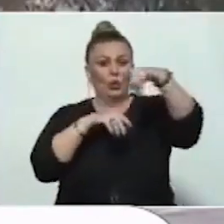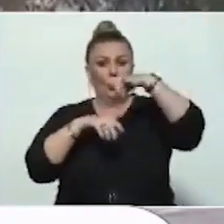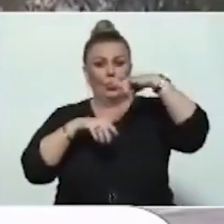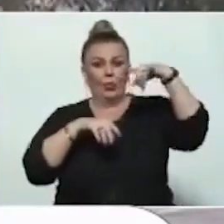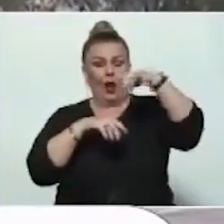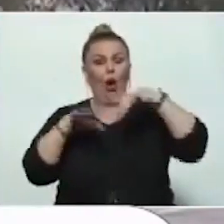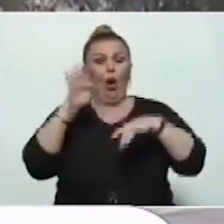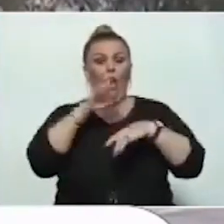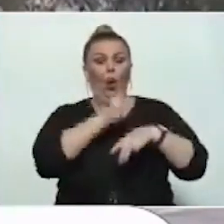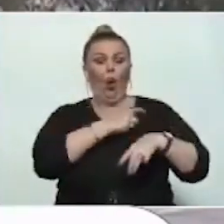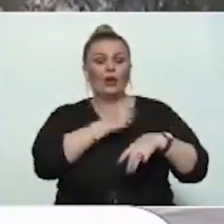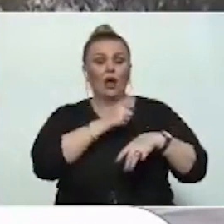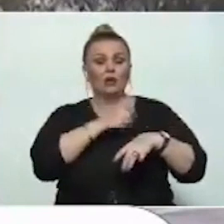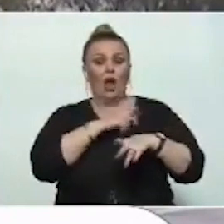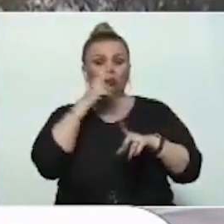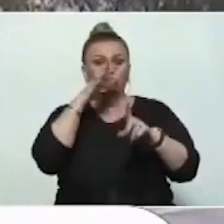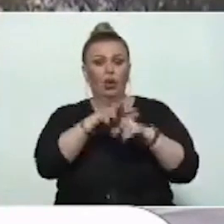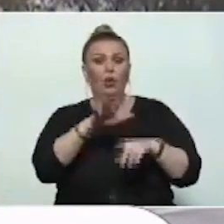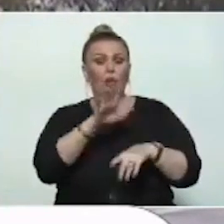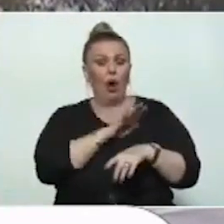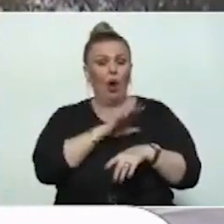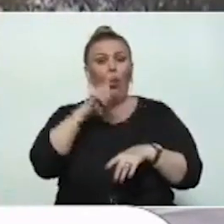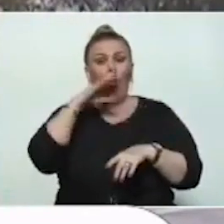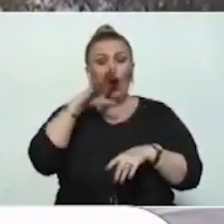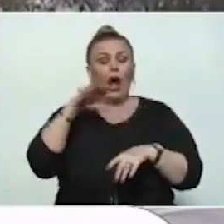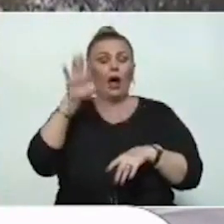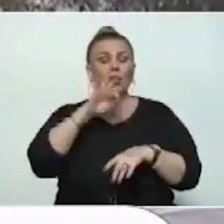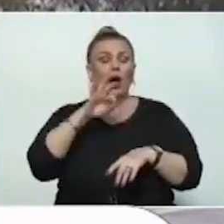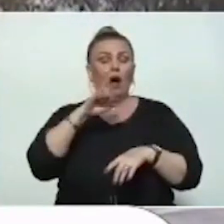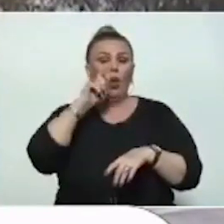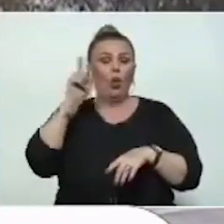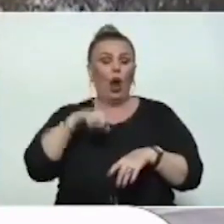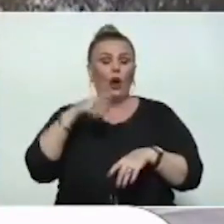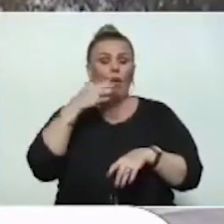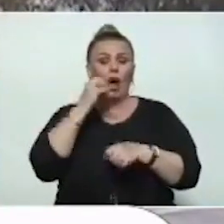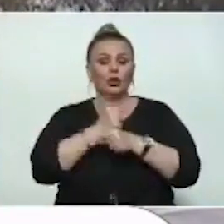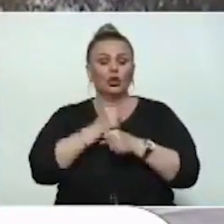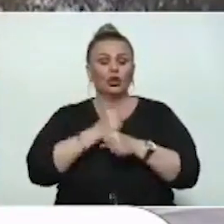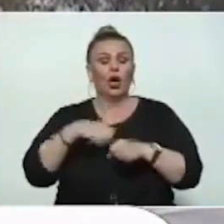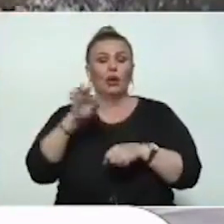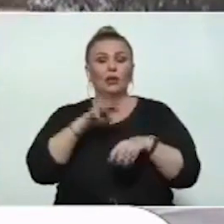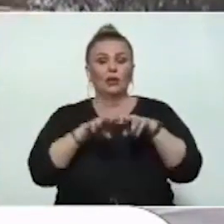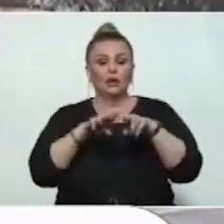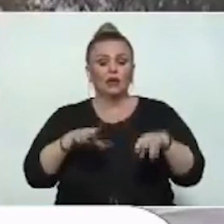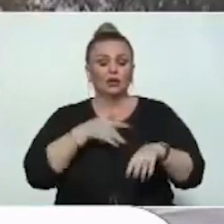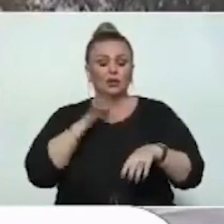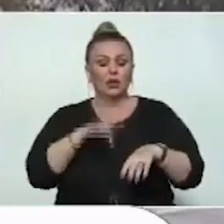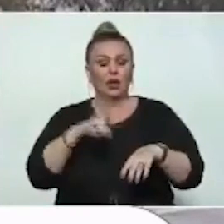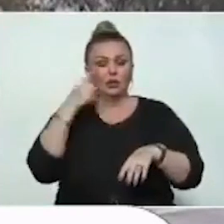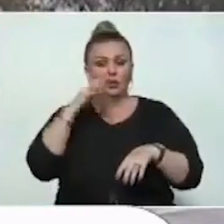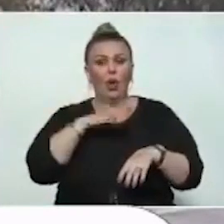edib. Yeri gəlmişkən, bu faktdan sonra Ukrayna Xarici İşlər Naziri çox sərt bir bəyanatla çıxış edib və